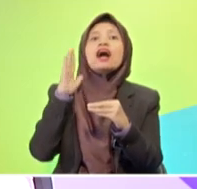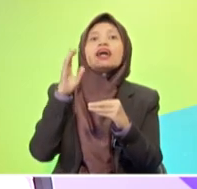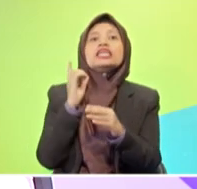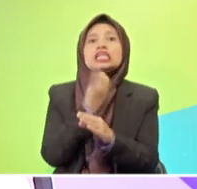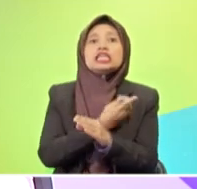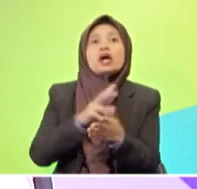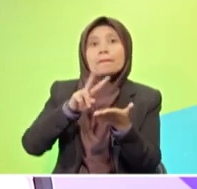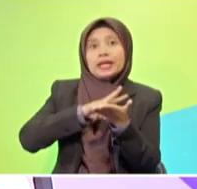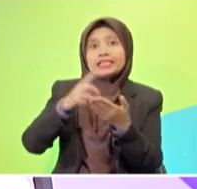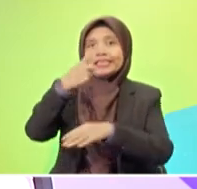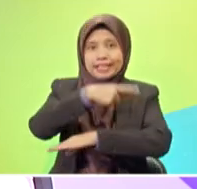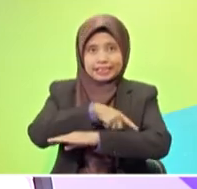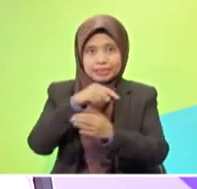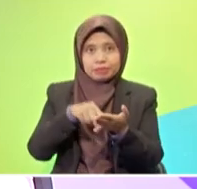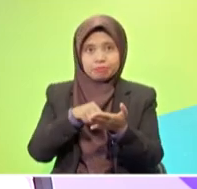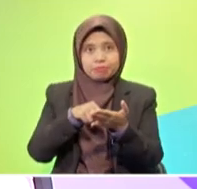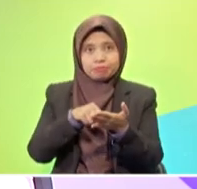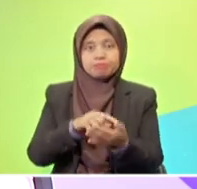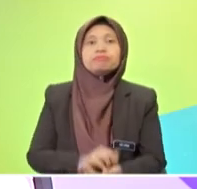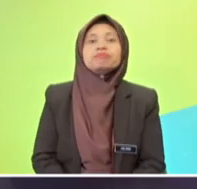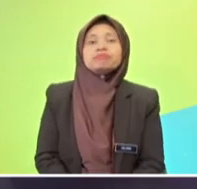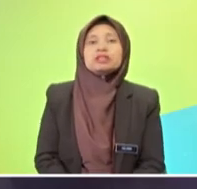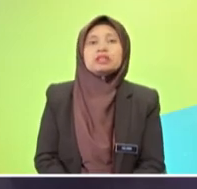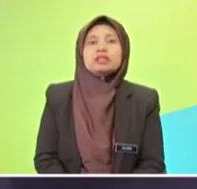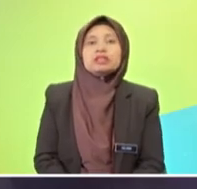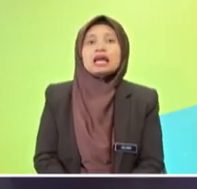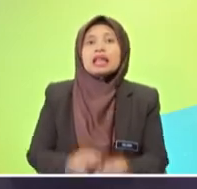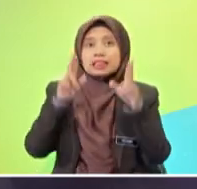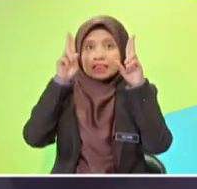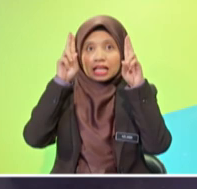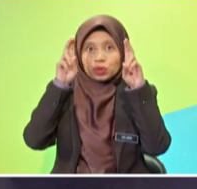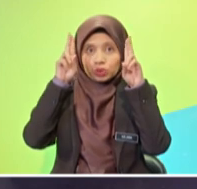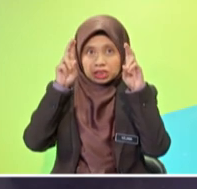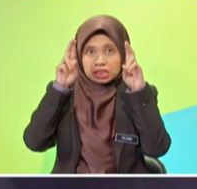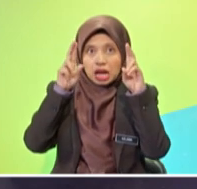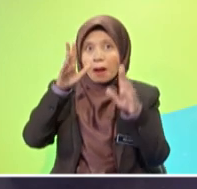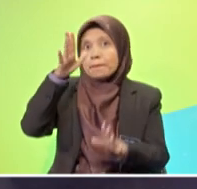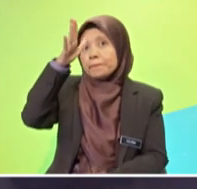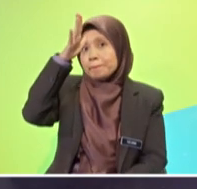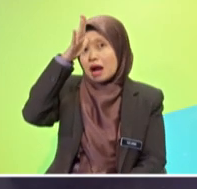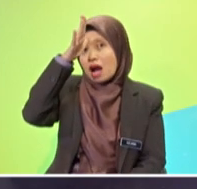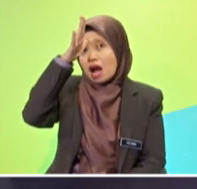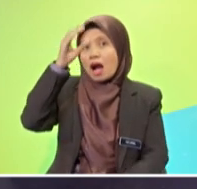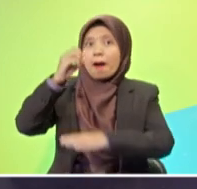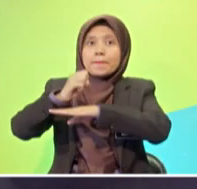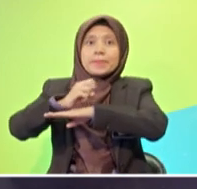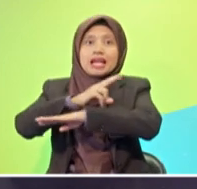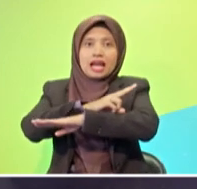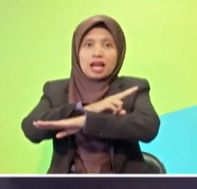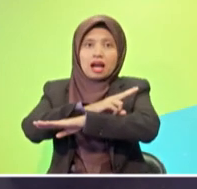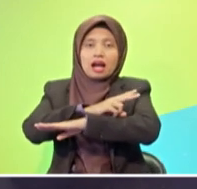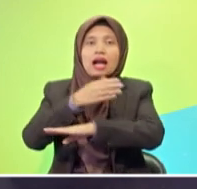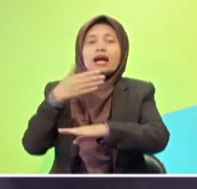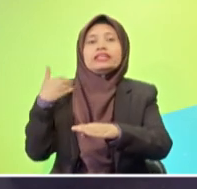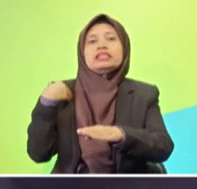ini yaitu ya tajuknya Pak Belalang ada pada buku teks